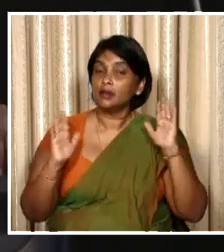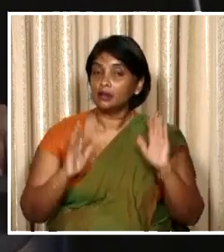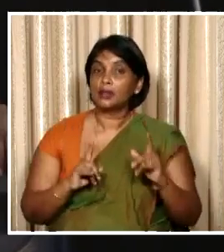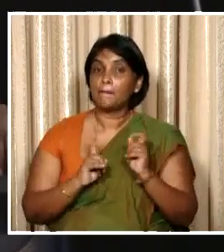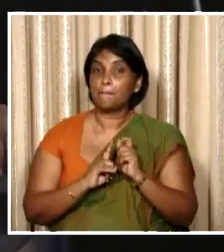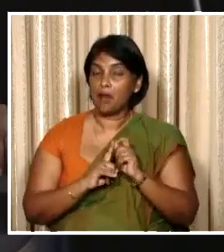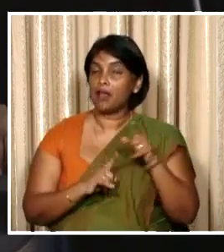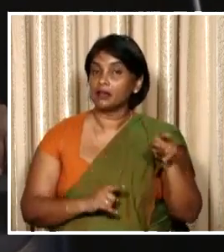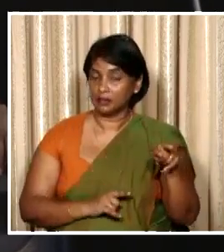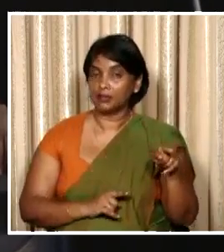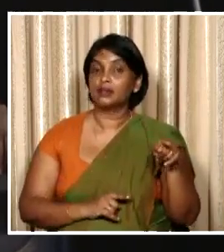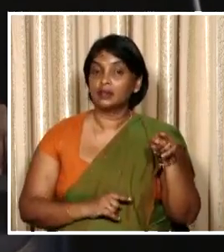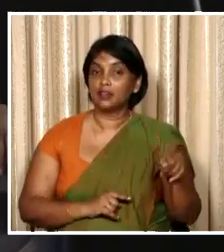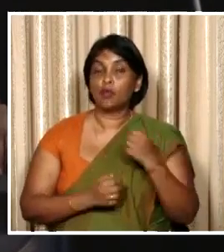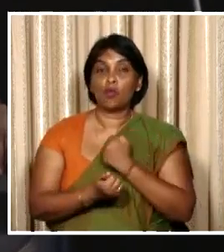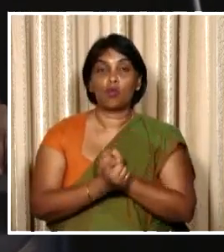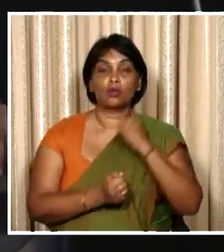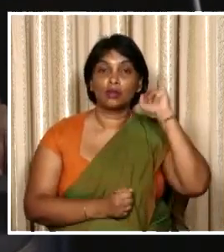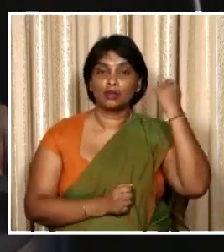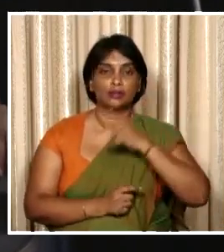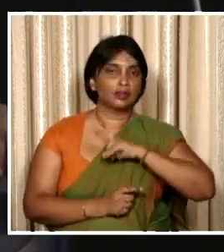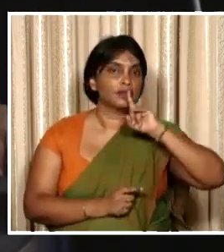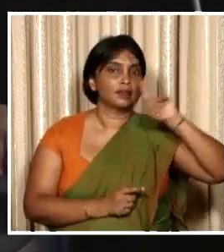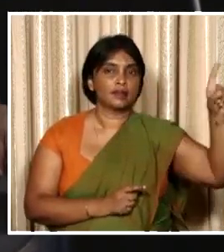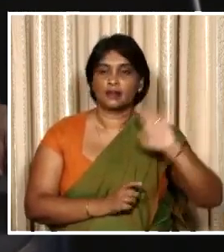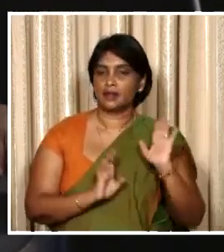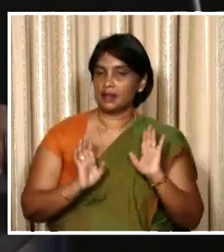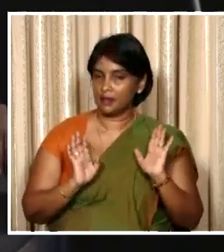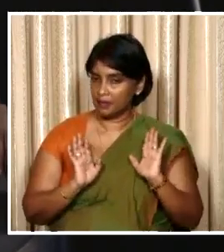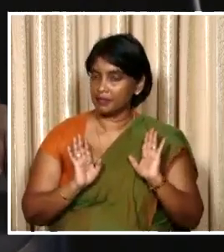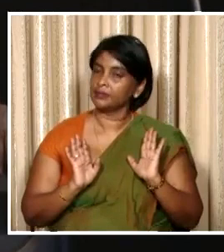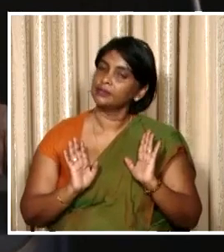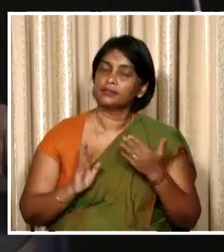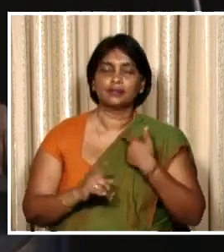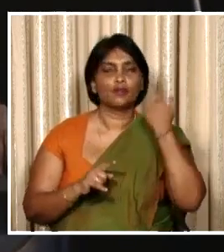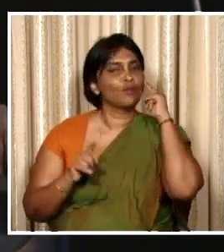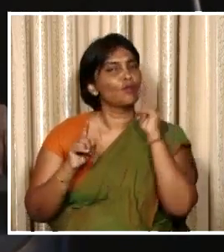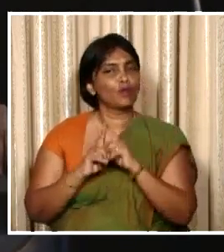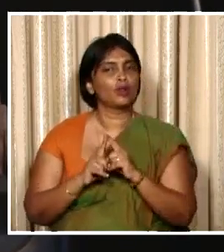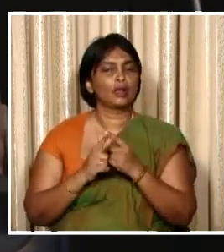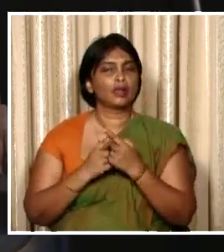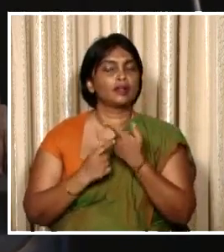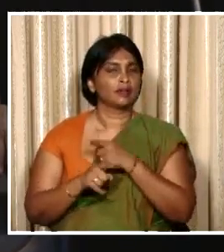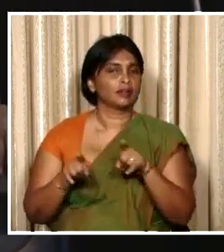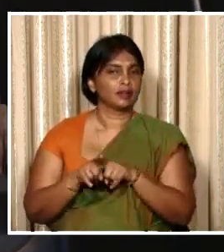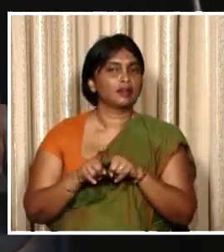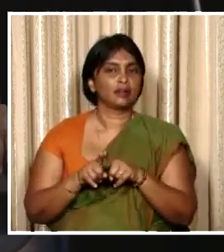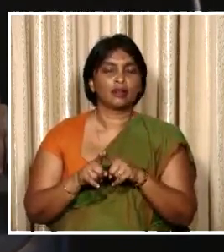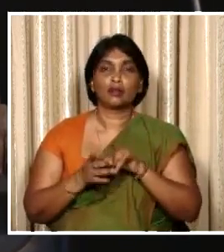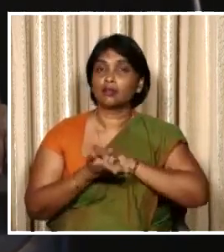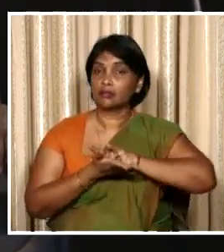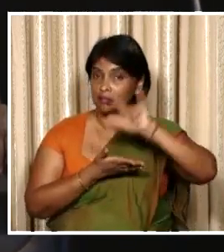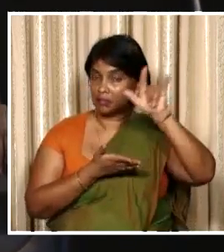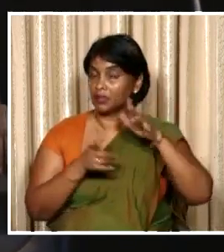පාලිත සිරිවර්ධන මේක පොලිස්පතිවරයට වාර්තා කරන්න එත්නෑ. මේ සම්බන්ධව ට්‍රැවල් බෑන්ඩ් එකක් විදේශ